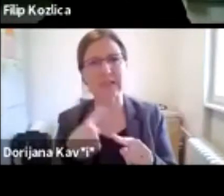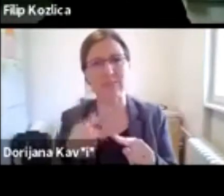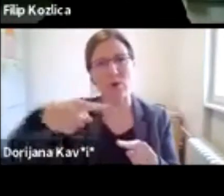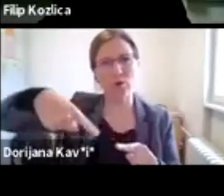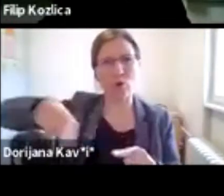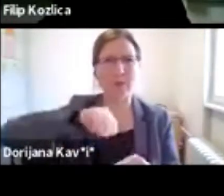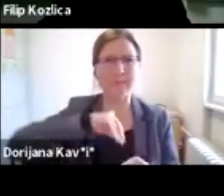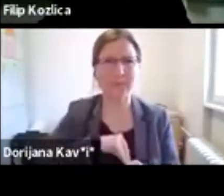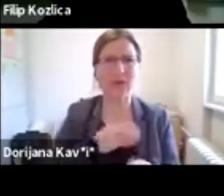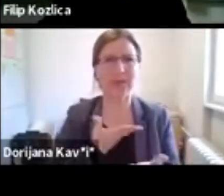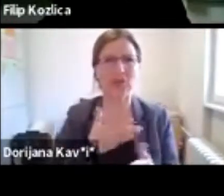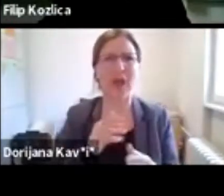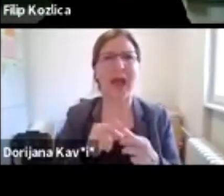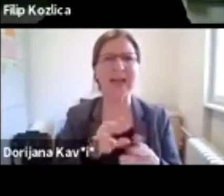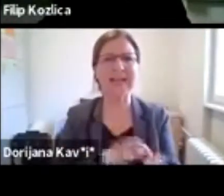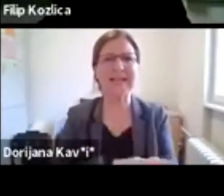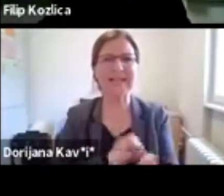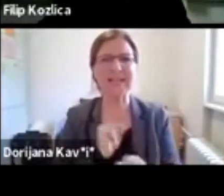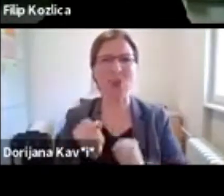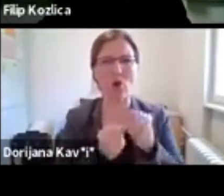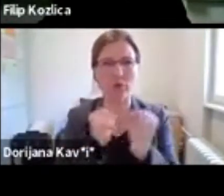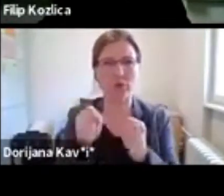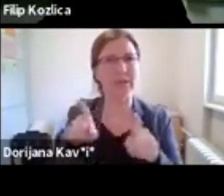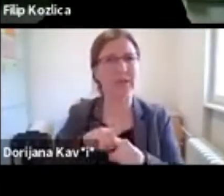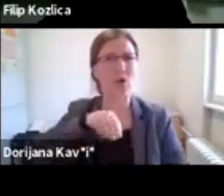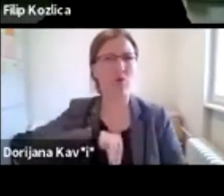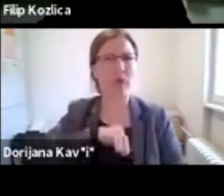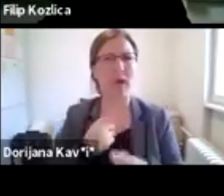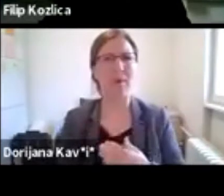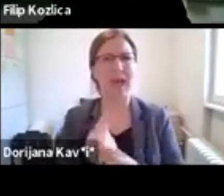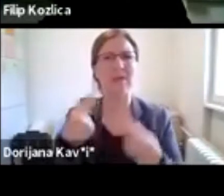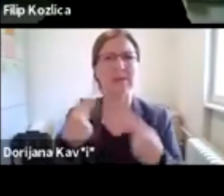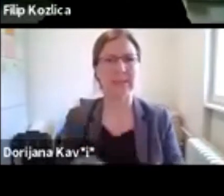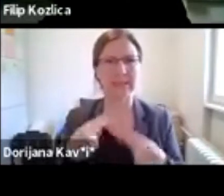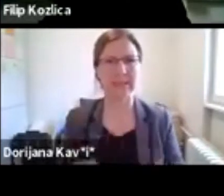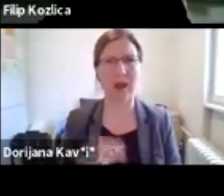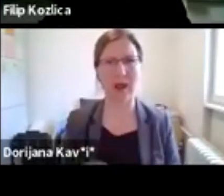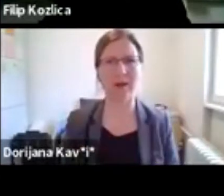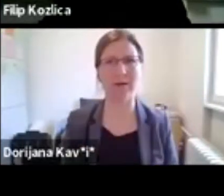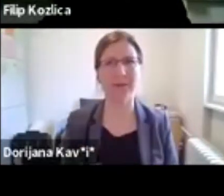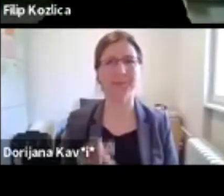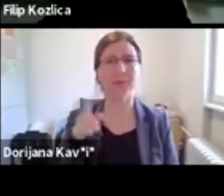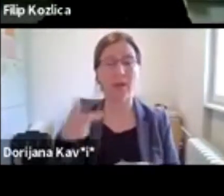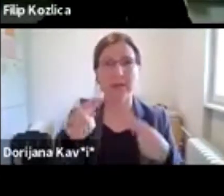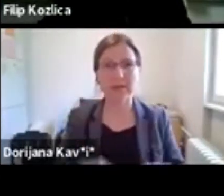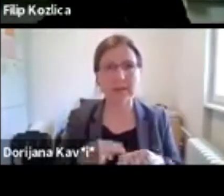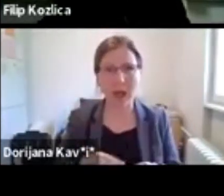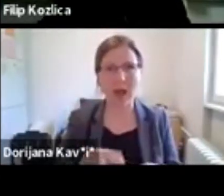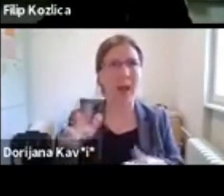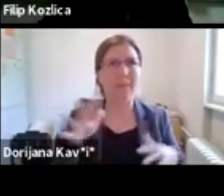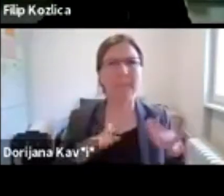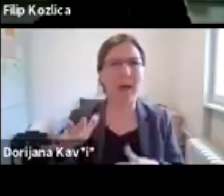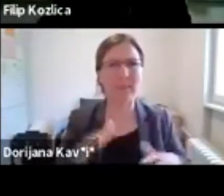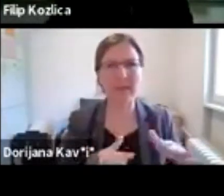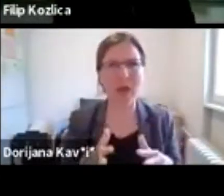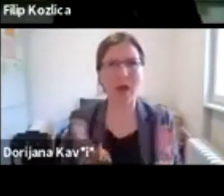više, te se javlja onaj nekakav strah i što sad. Ili se javi intenzivni strah što sad i panika, ili